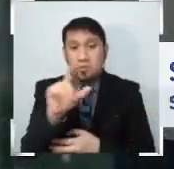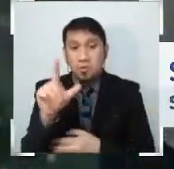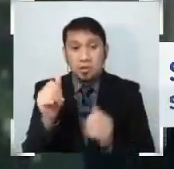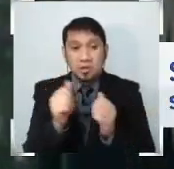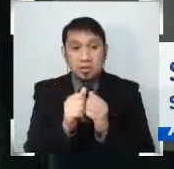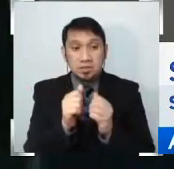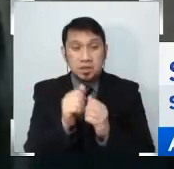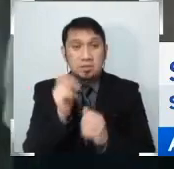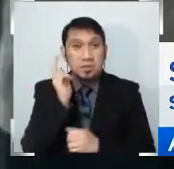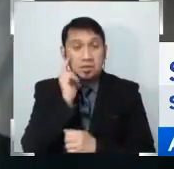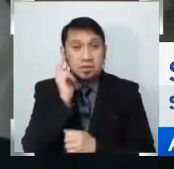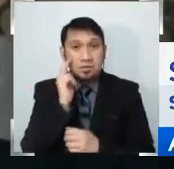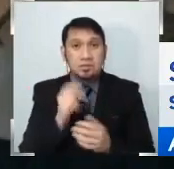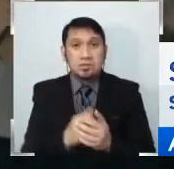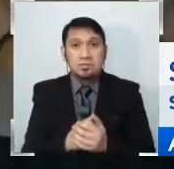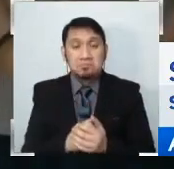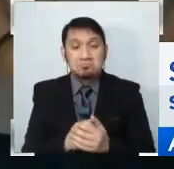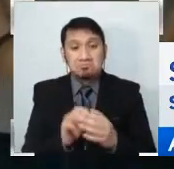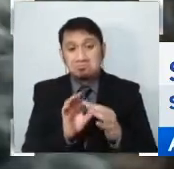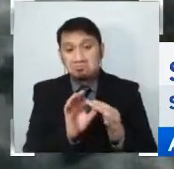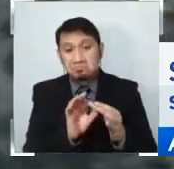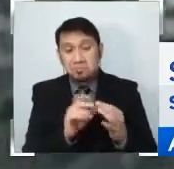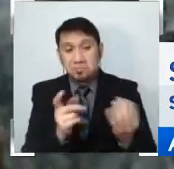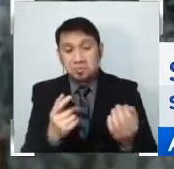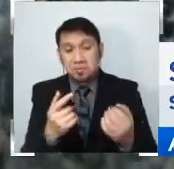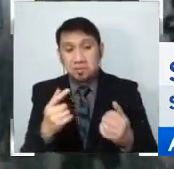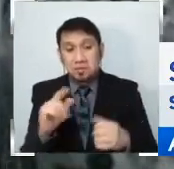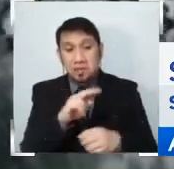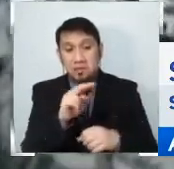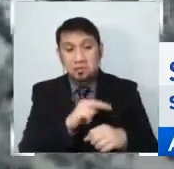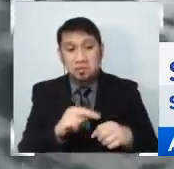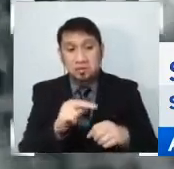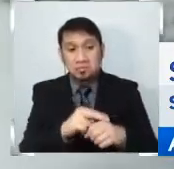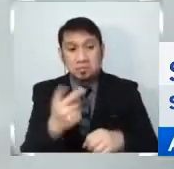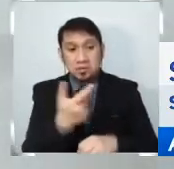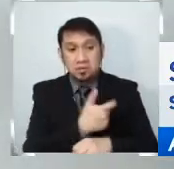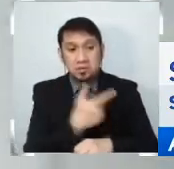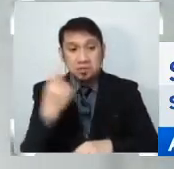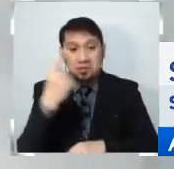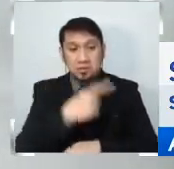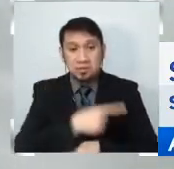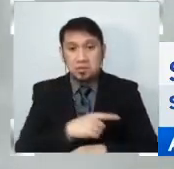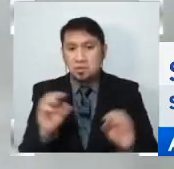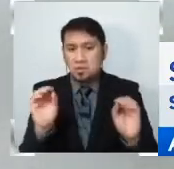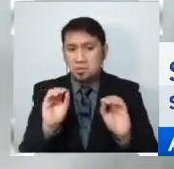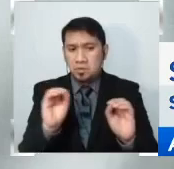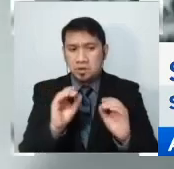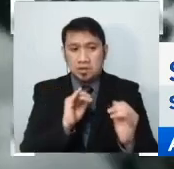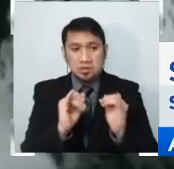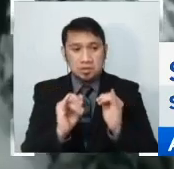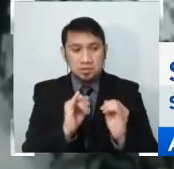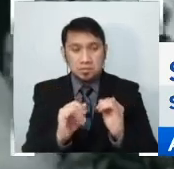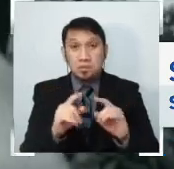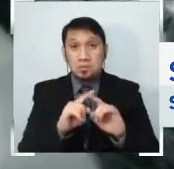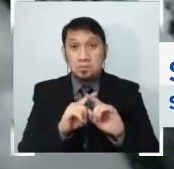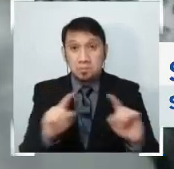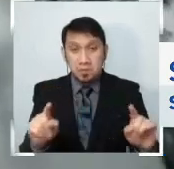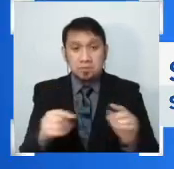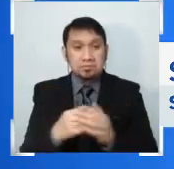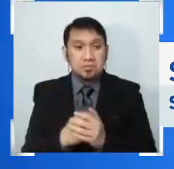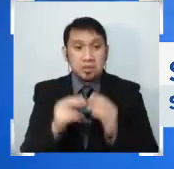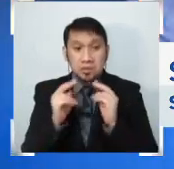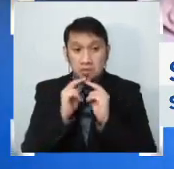National Vaccination Day na nagsimula ngayong araw. Hindi siya nagpaunlak ng interview sa media pero sa news release ng kanyang